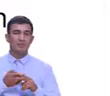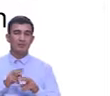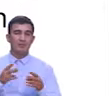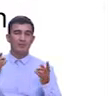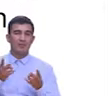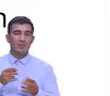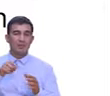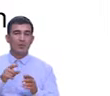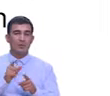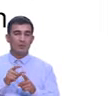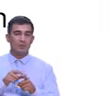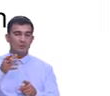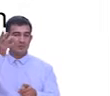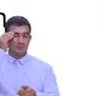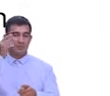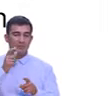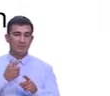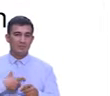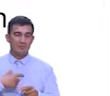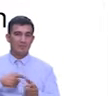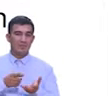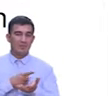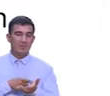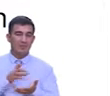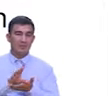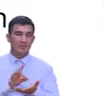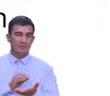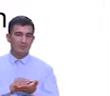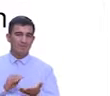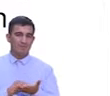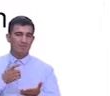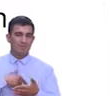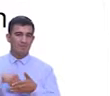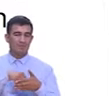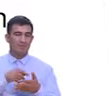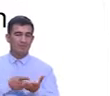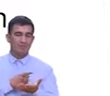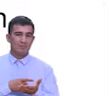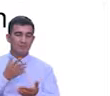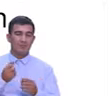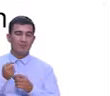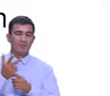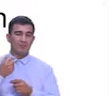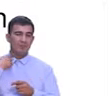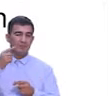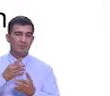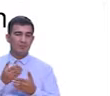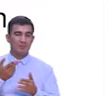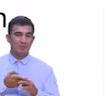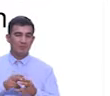kerakli ma'lumotlarni yozasiz. Ya'ni yon daftaringizga yozib qo'yasiz. Darslikning 13 sahifasida